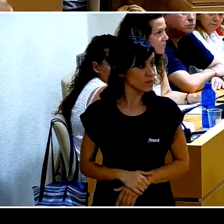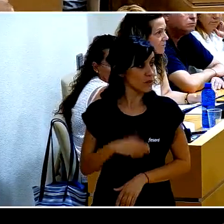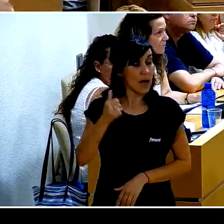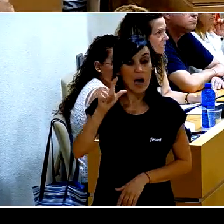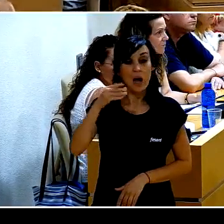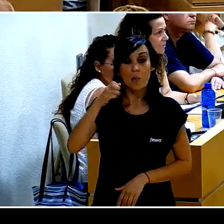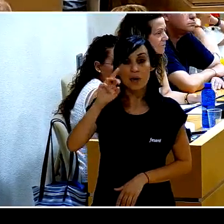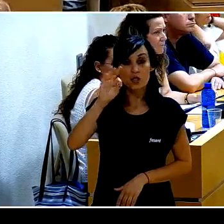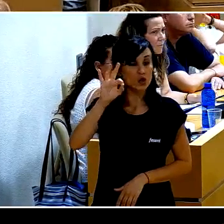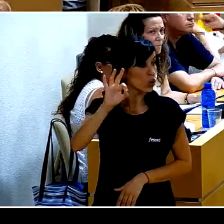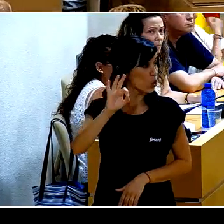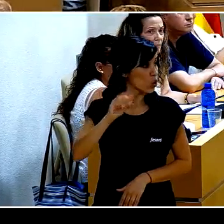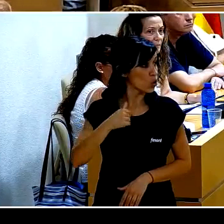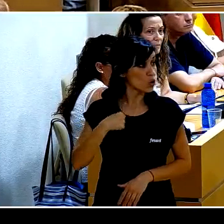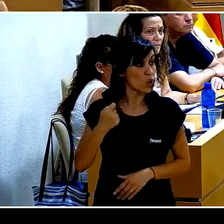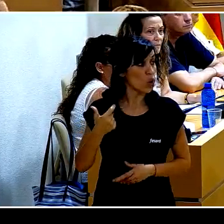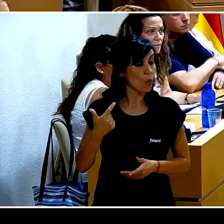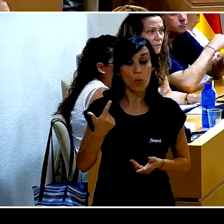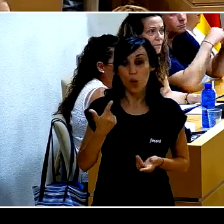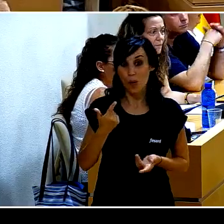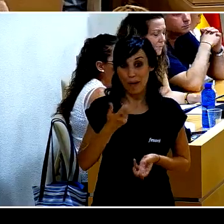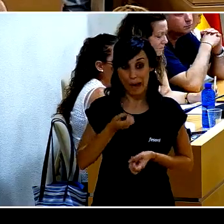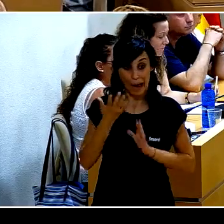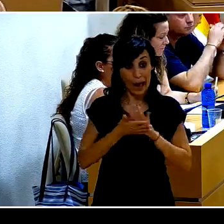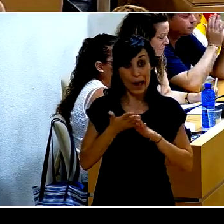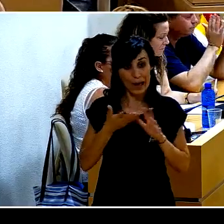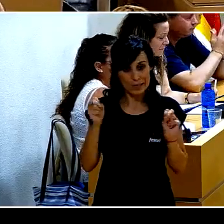A veure, és que m'he quedat sense paraules.